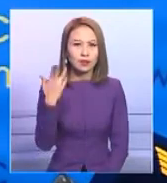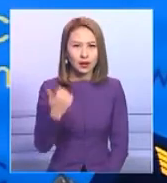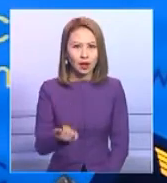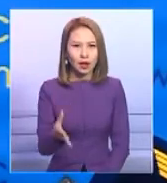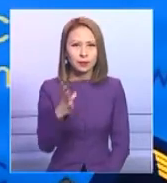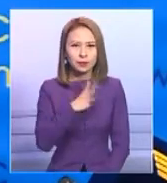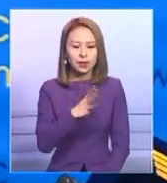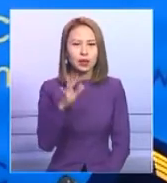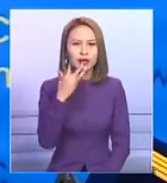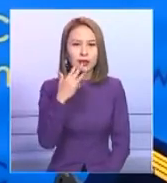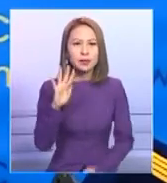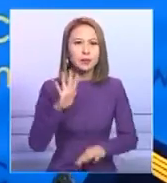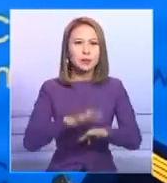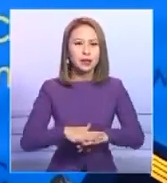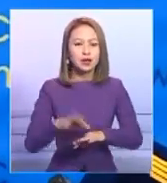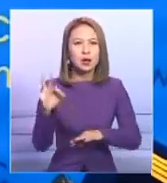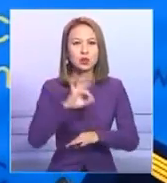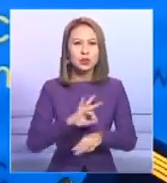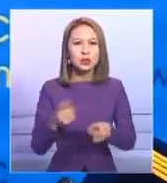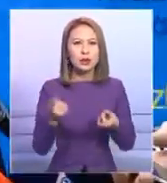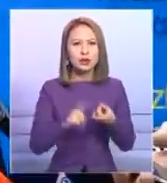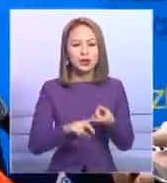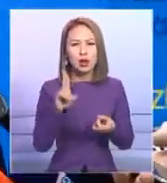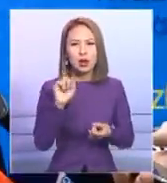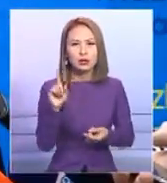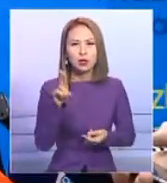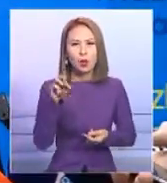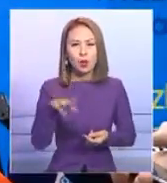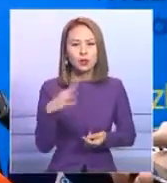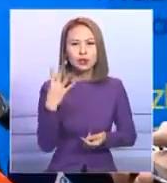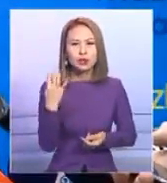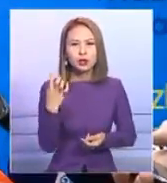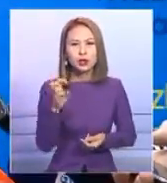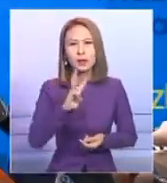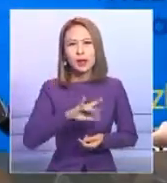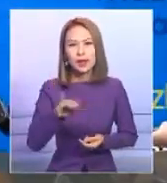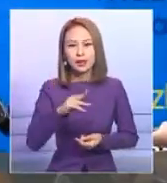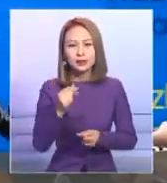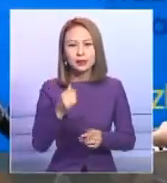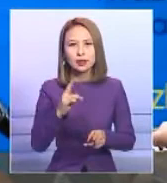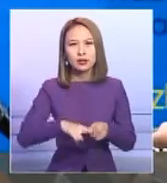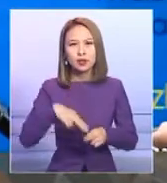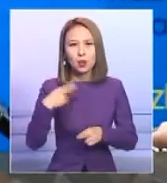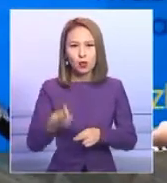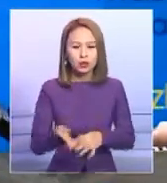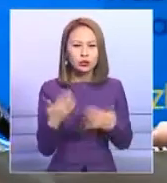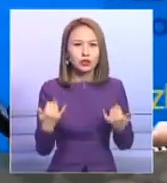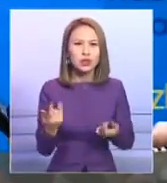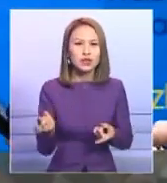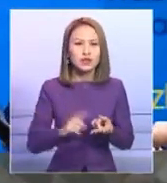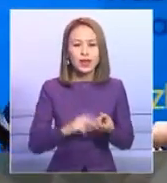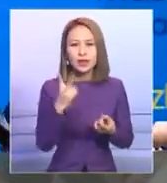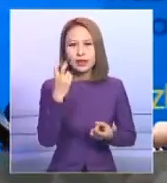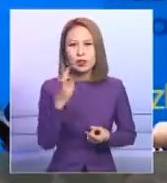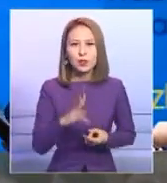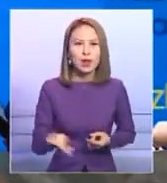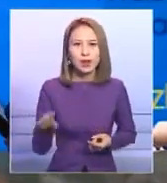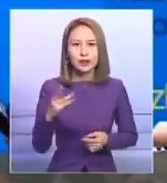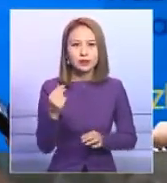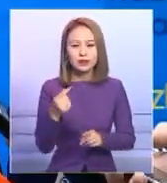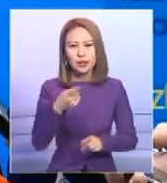Расымен де Ұлттық банк Қазкоммерцбанкке 400 миллиард теңге көлемінде қарыз берді. Ал ол банктың қазіргі қарызы 200 миллиард теңге